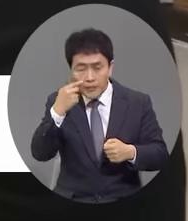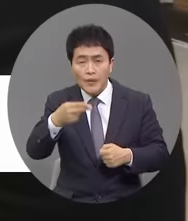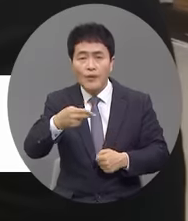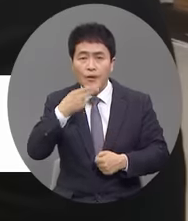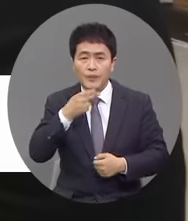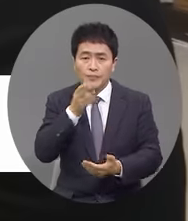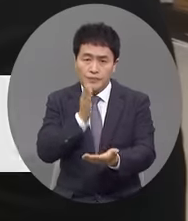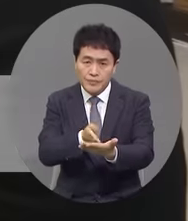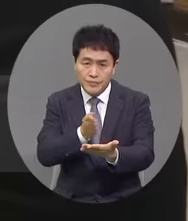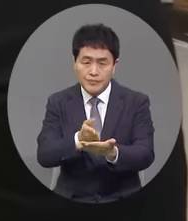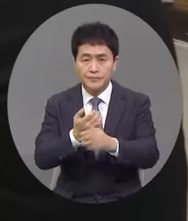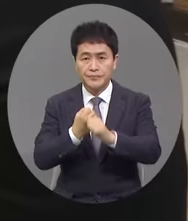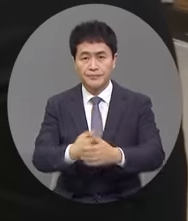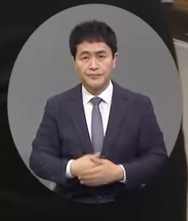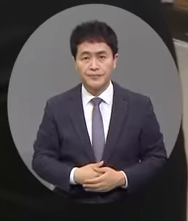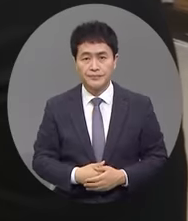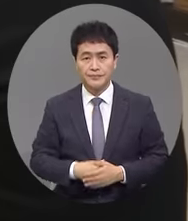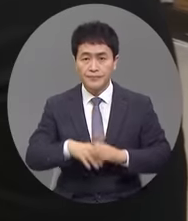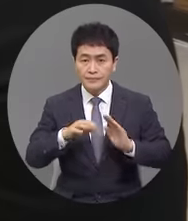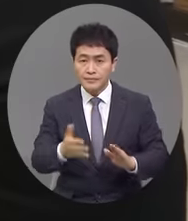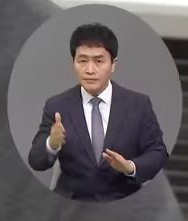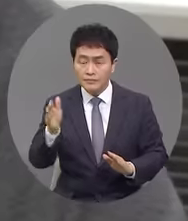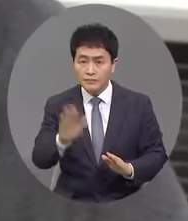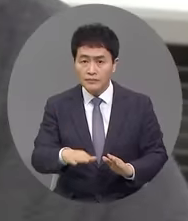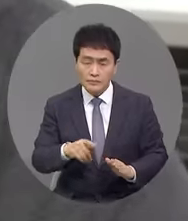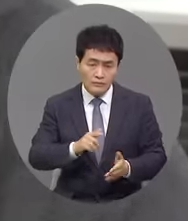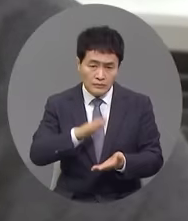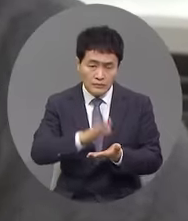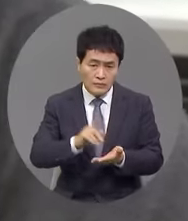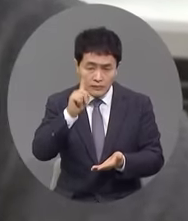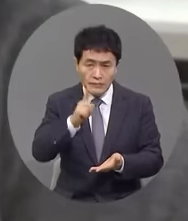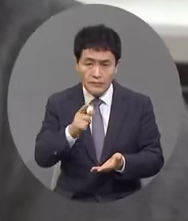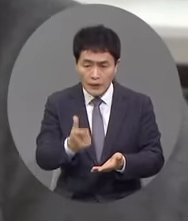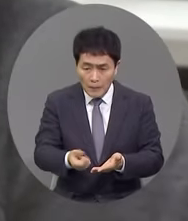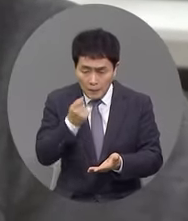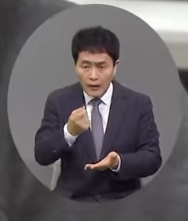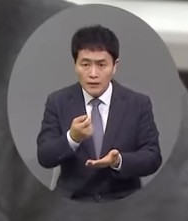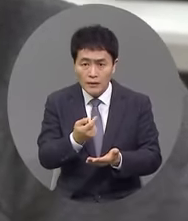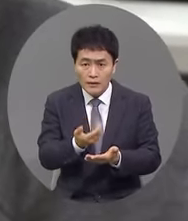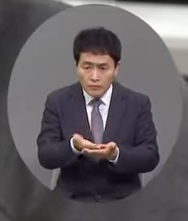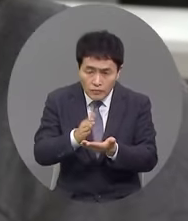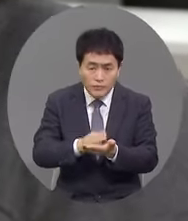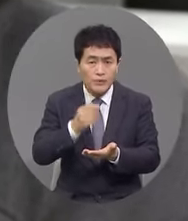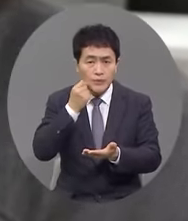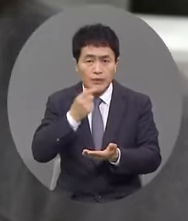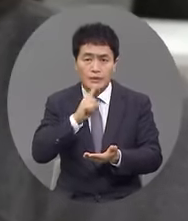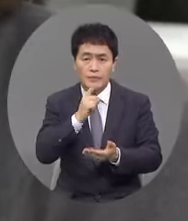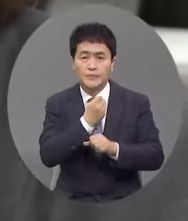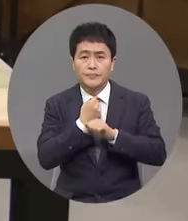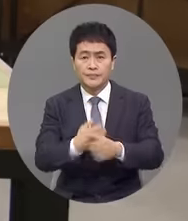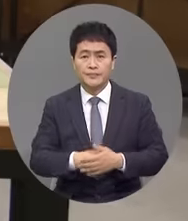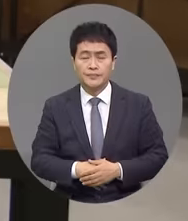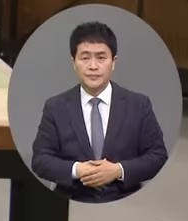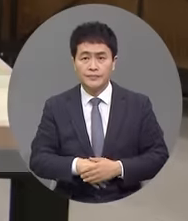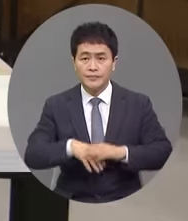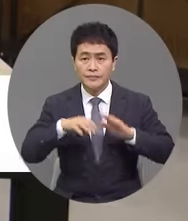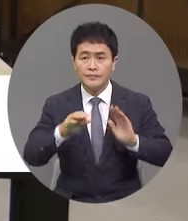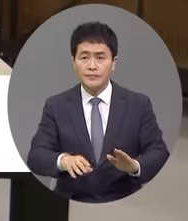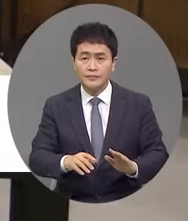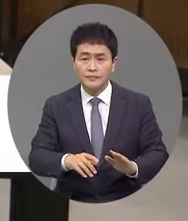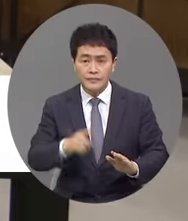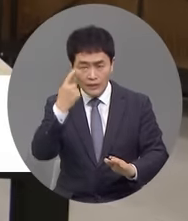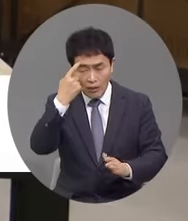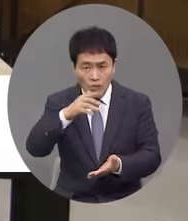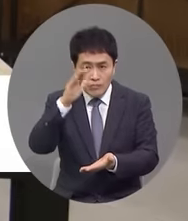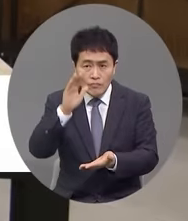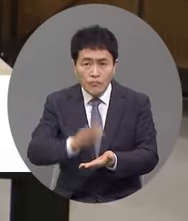않았다고 주장했습니다. 그래서 고열에도 응급처치를 제때 하지 못했다는 겁니다. 고열이 언제부터